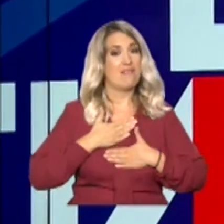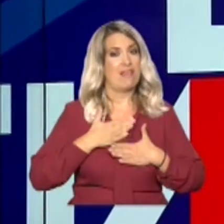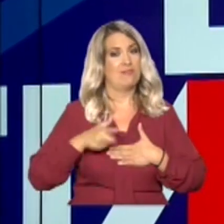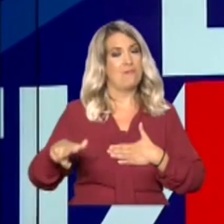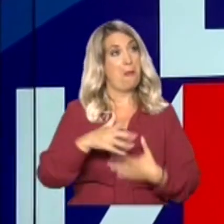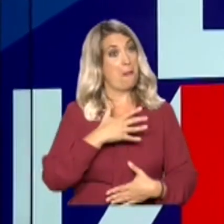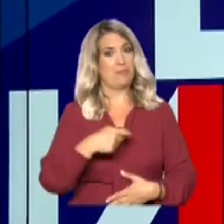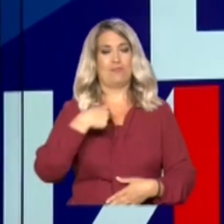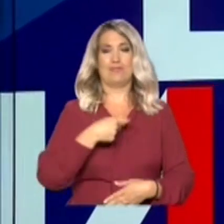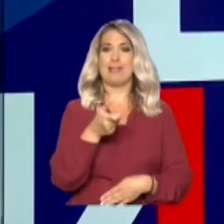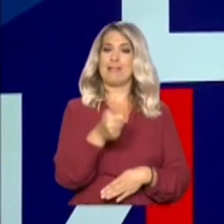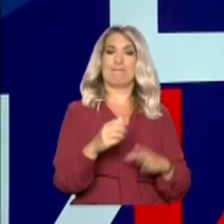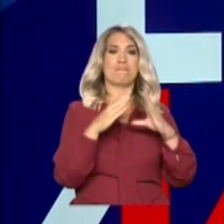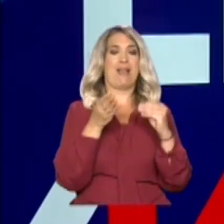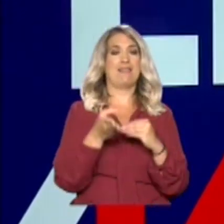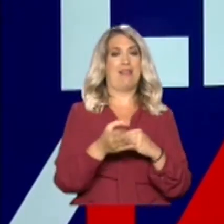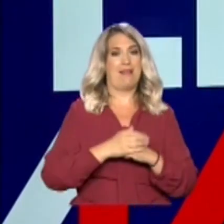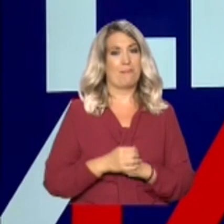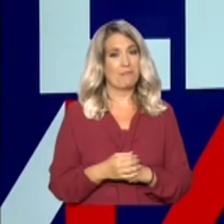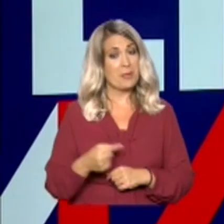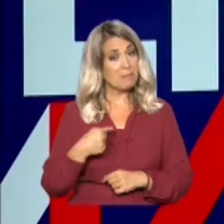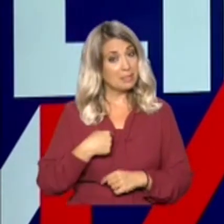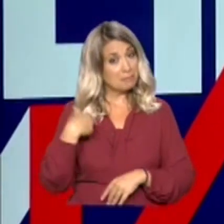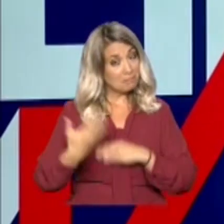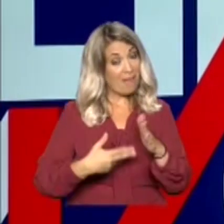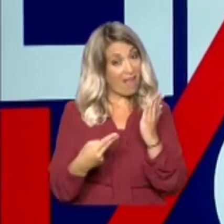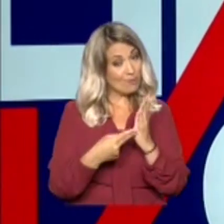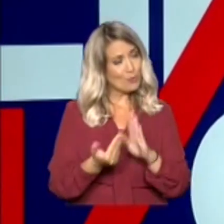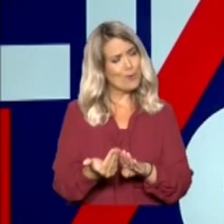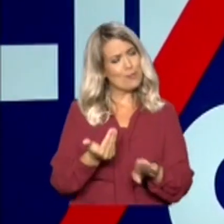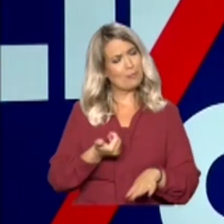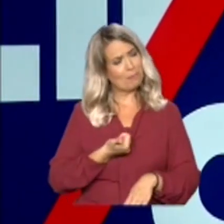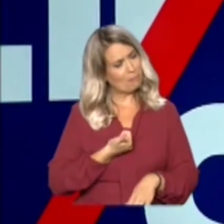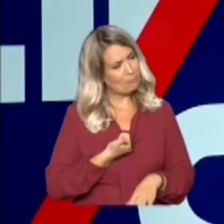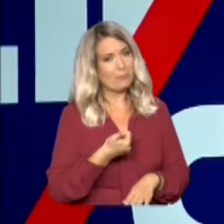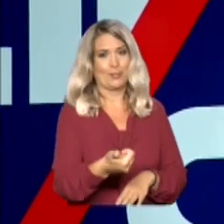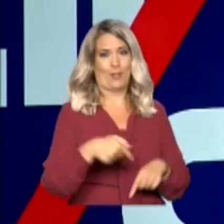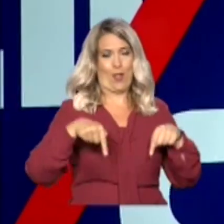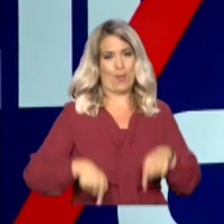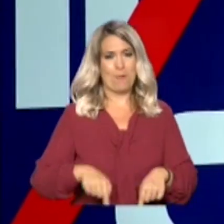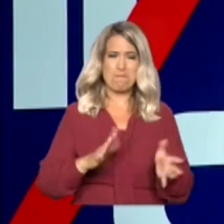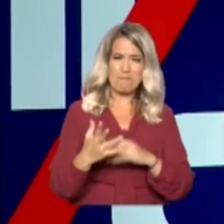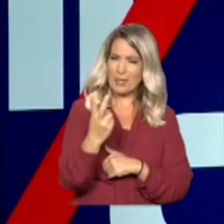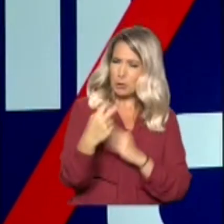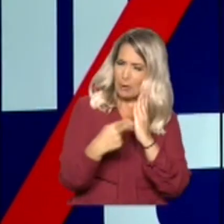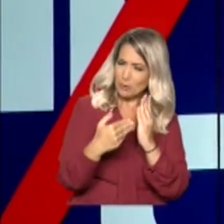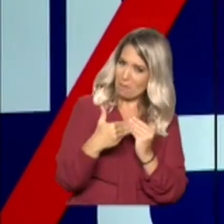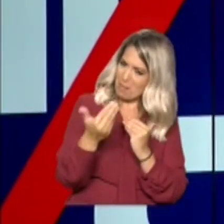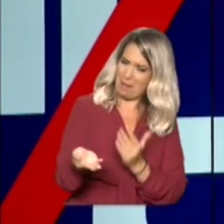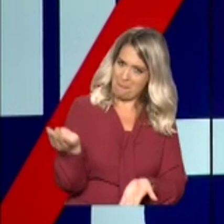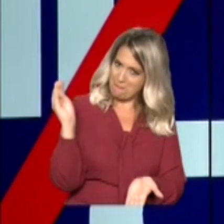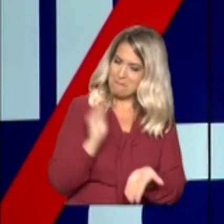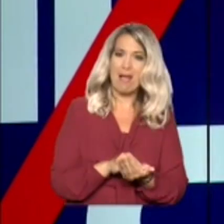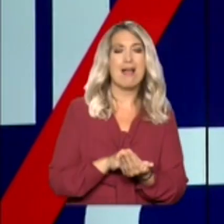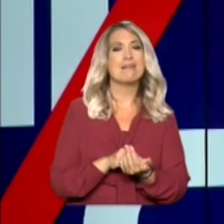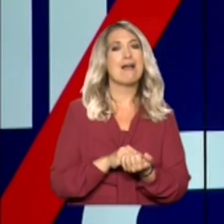αυτό. Θα είμαστε πίσω νωρίς σχετικά τον Αύγουστο. Κάπου λίγο μετά τις 20 Αυγούστου. Για να